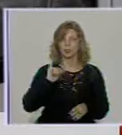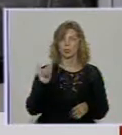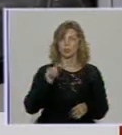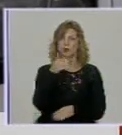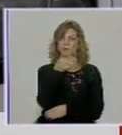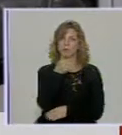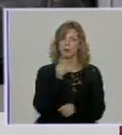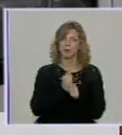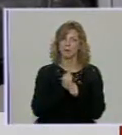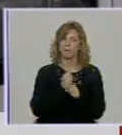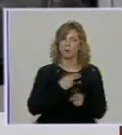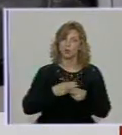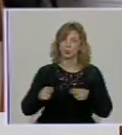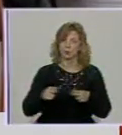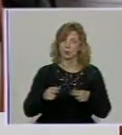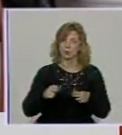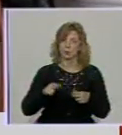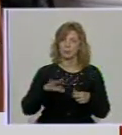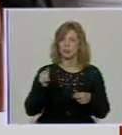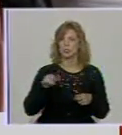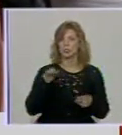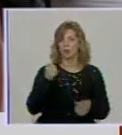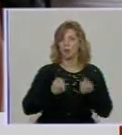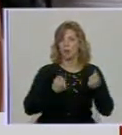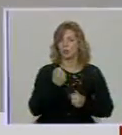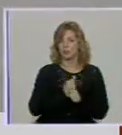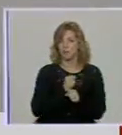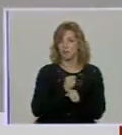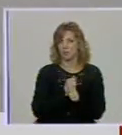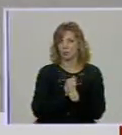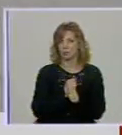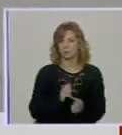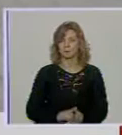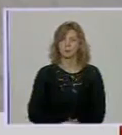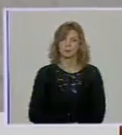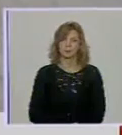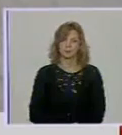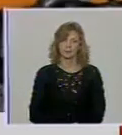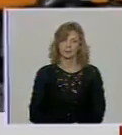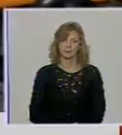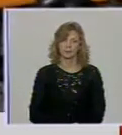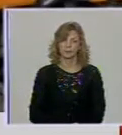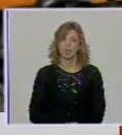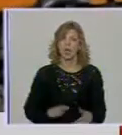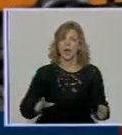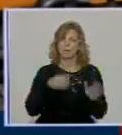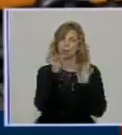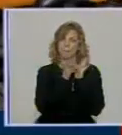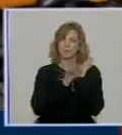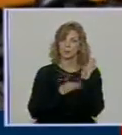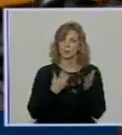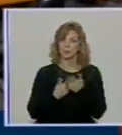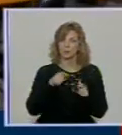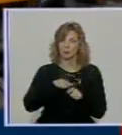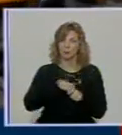ce utilaje se va interveni și s-a făcut parțial aprovizionarea cu material antiderapant. Am luat măsuri pentru